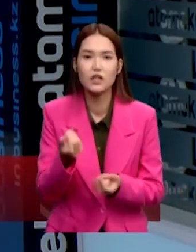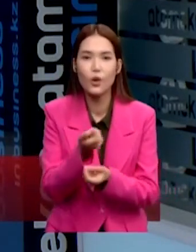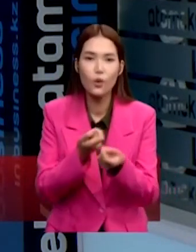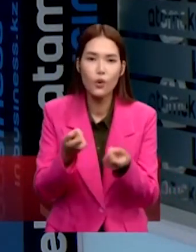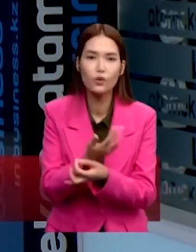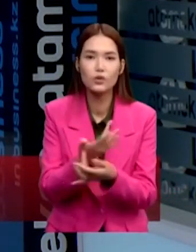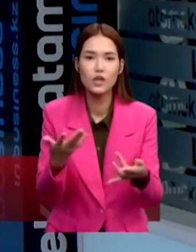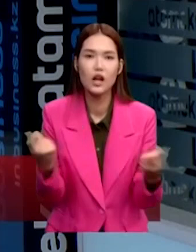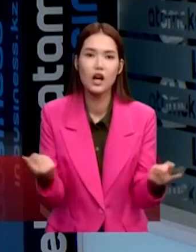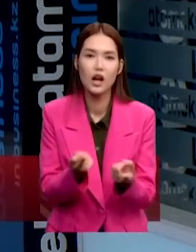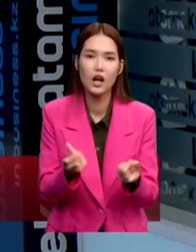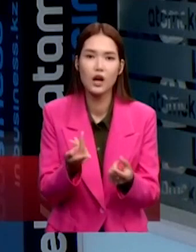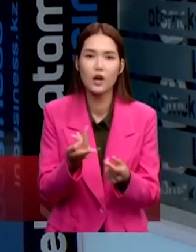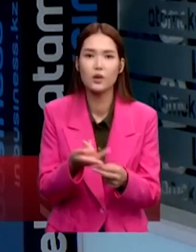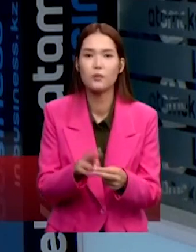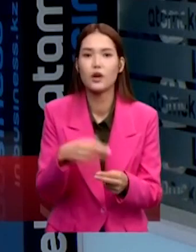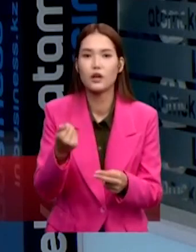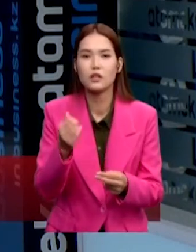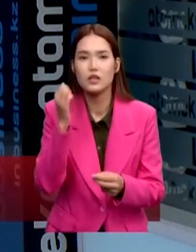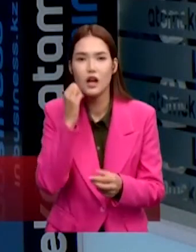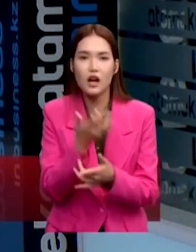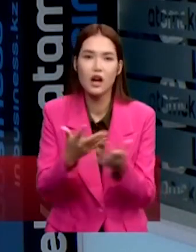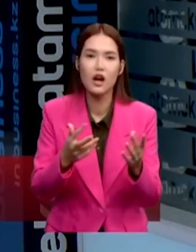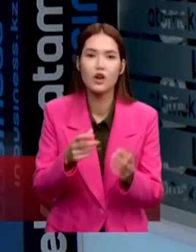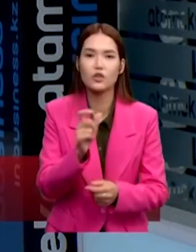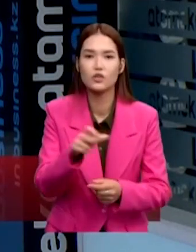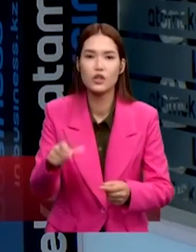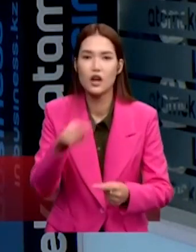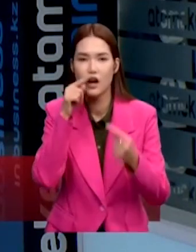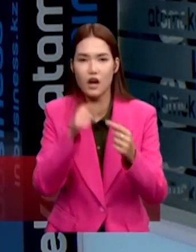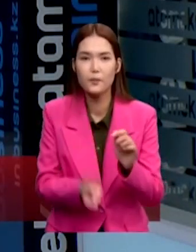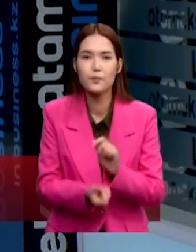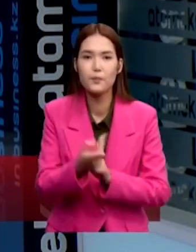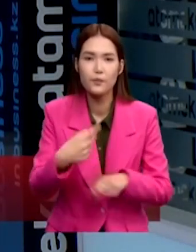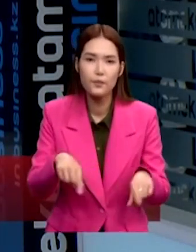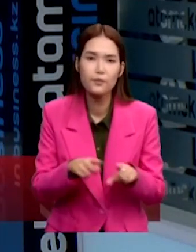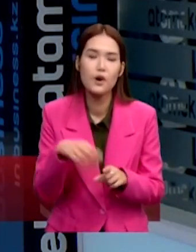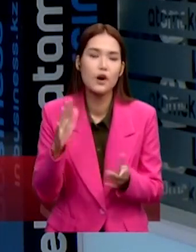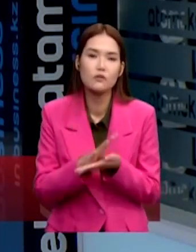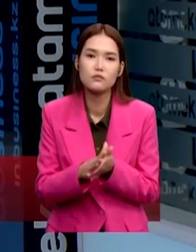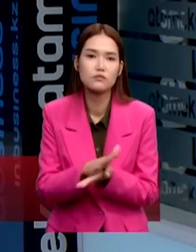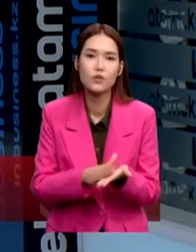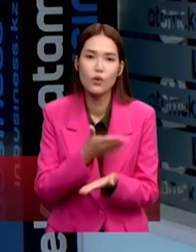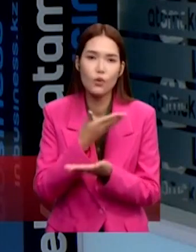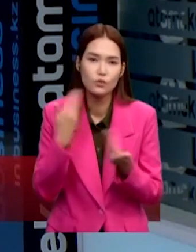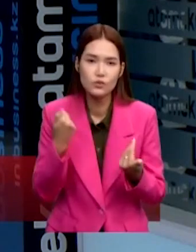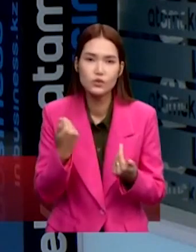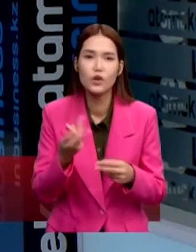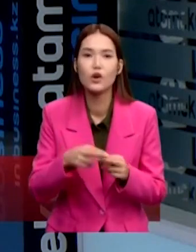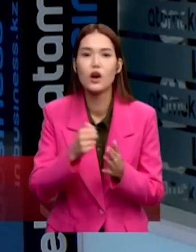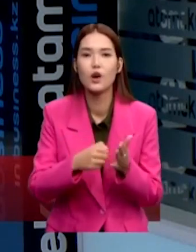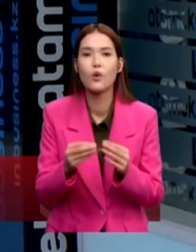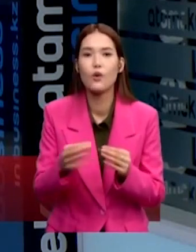көкөністің орнына кәдімгі солған, қураған өнімдерін жұрт назарына ұсынды. Бүйтпеске шара жоқ, өткені облыстағы